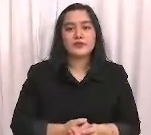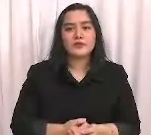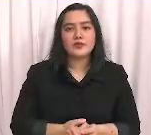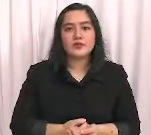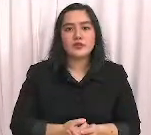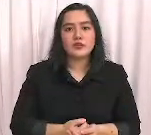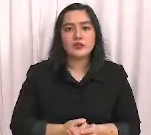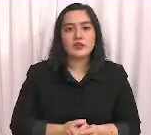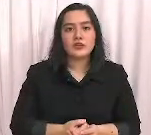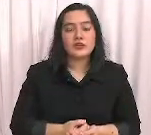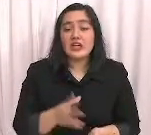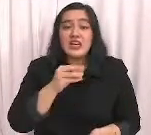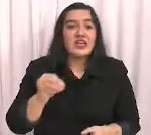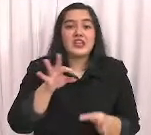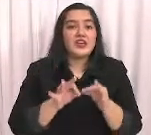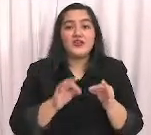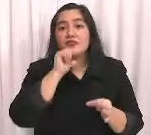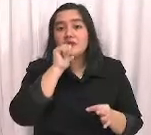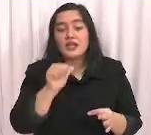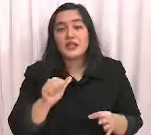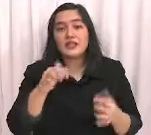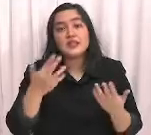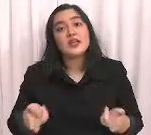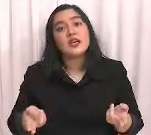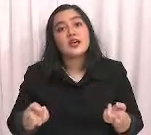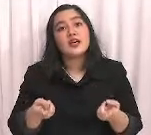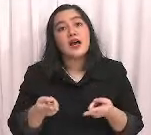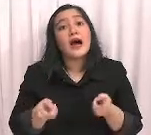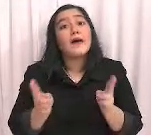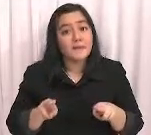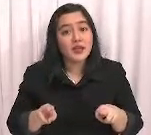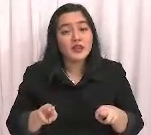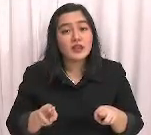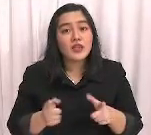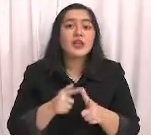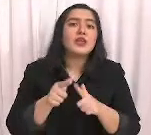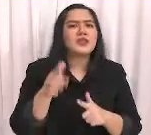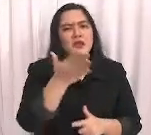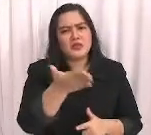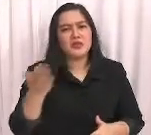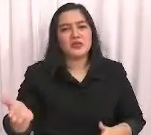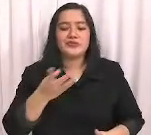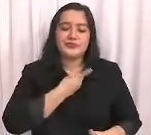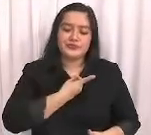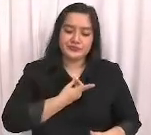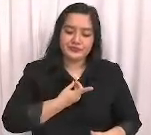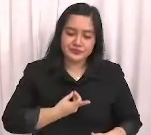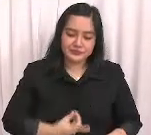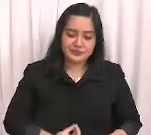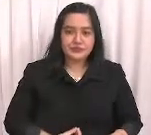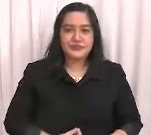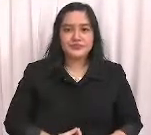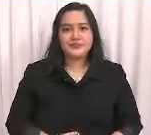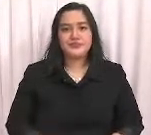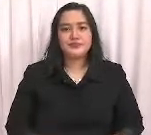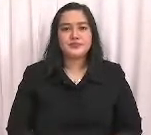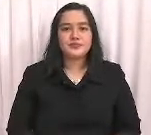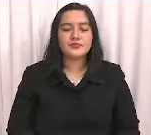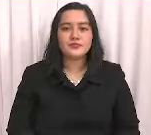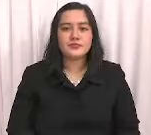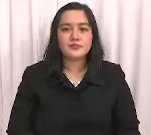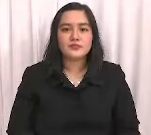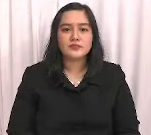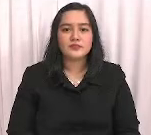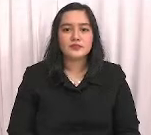resulta pag merong frustration is depression. Alright? Sunod-sunod na po yan. At kaya ginagamit